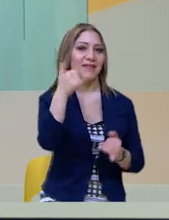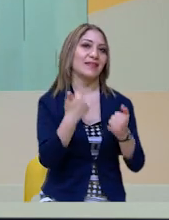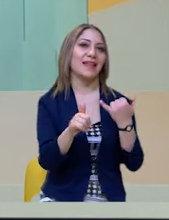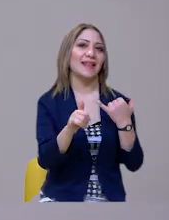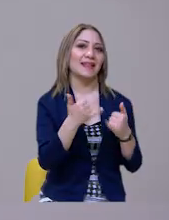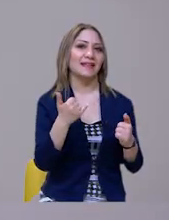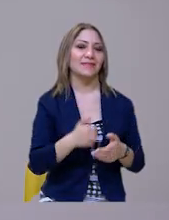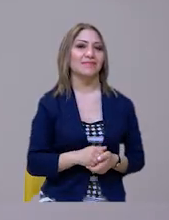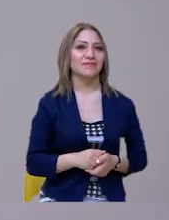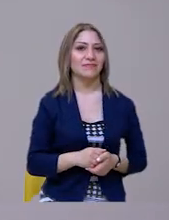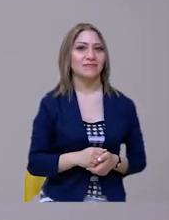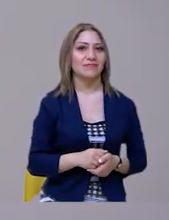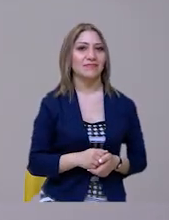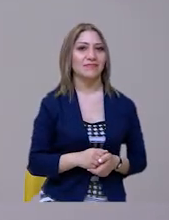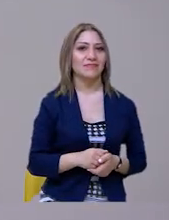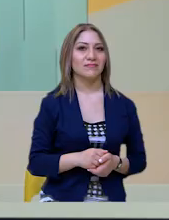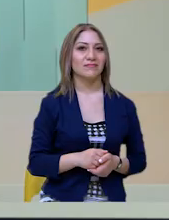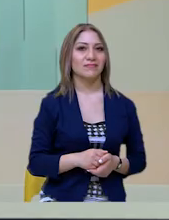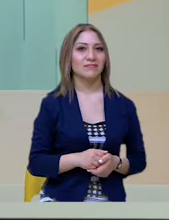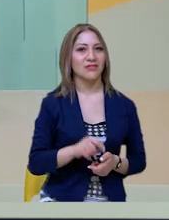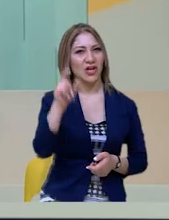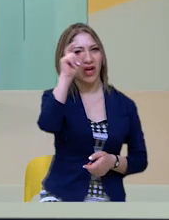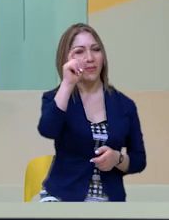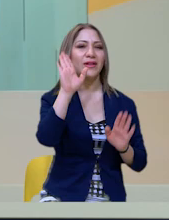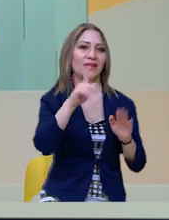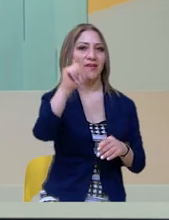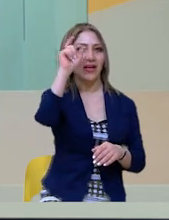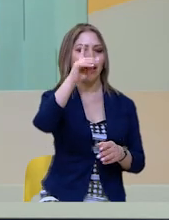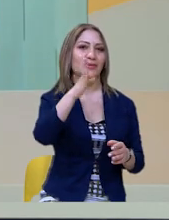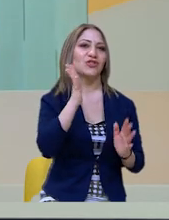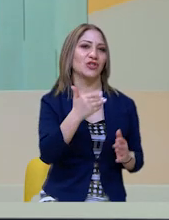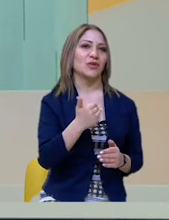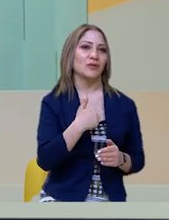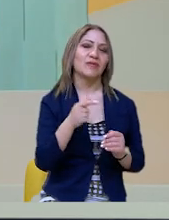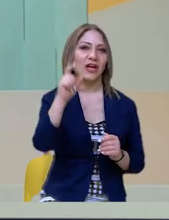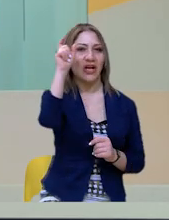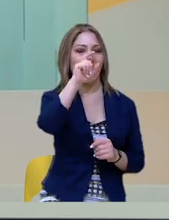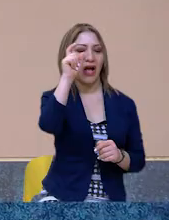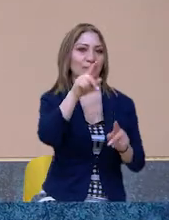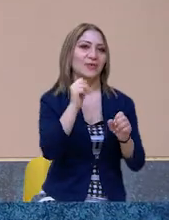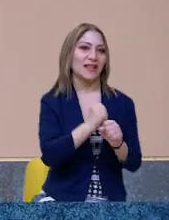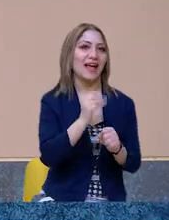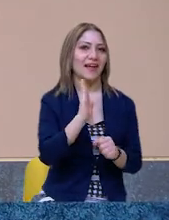դեղին։ Կապույտ։ Լավ, կապույտը ամենաշատն եք ուզում։ Դե կապույտով էլ կանեմ։